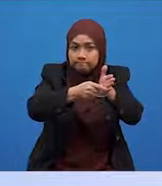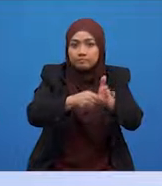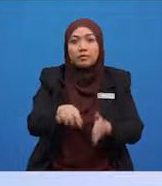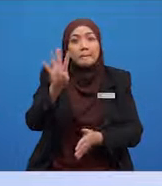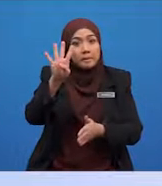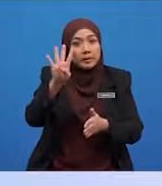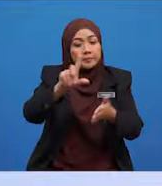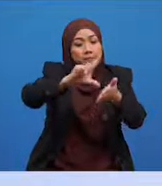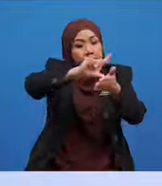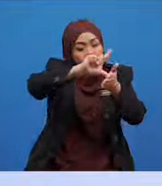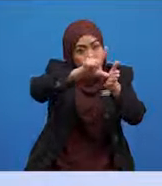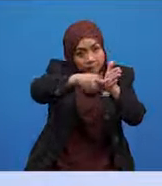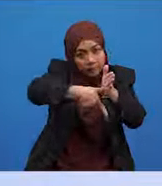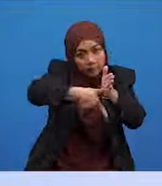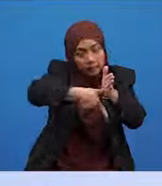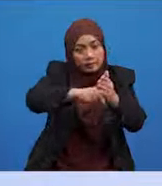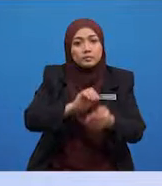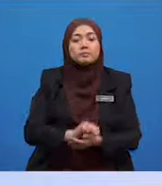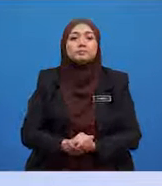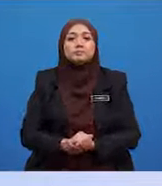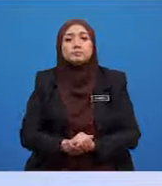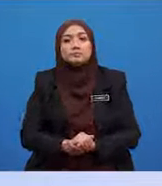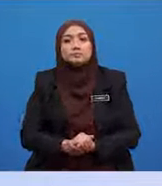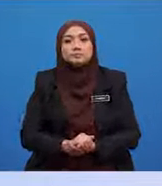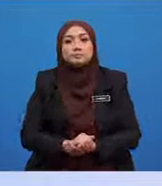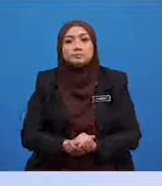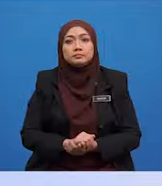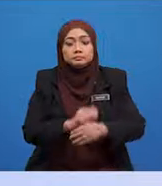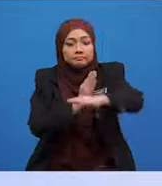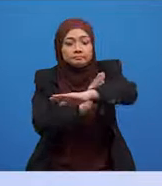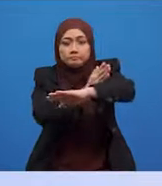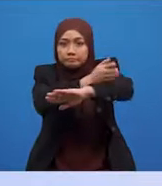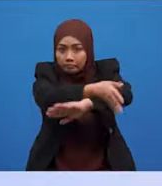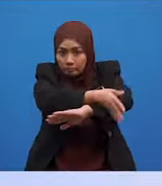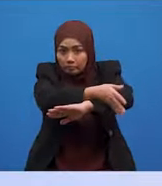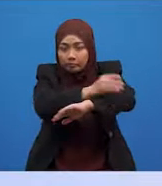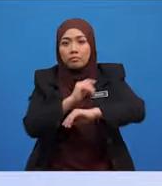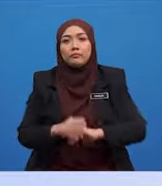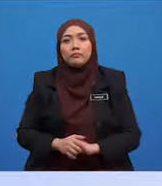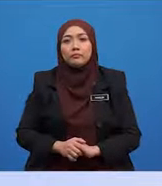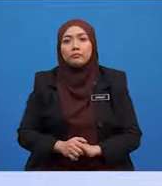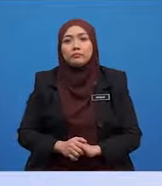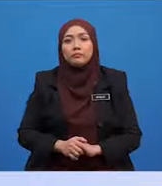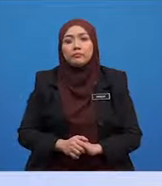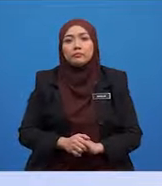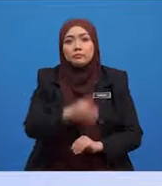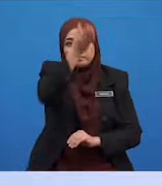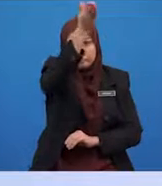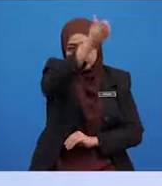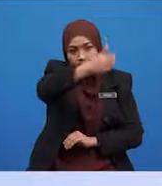Keempat, diameter. Kelima, perentas. Keenam,